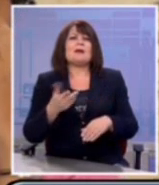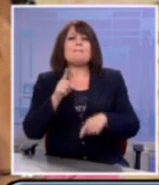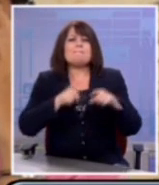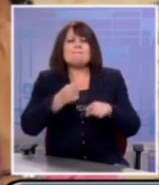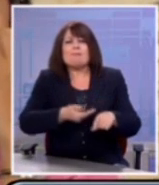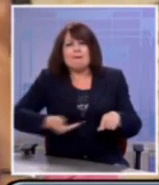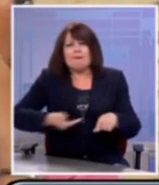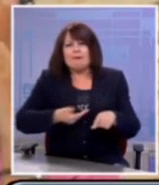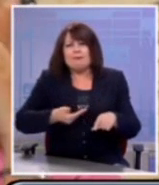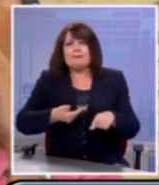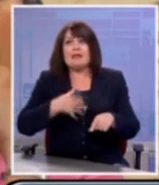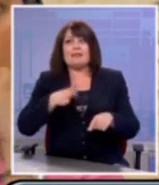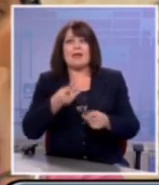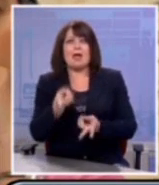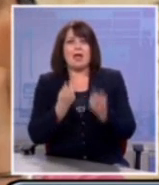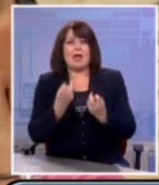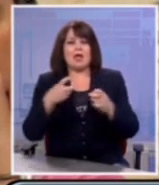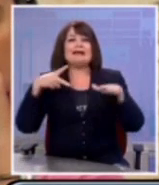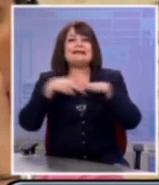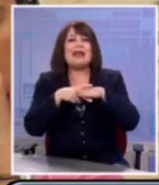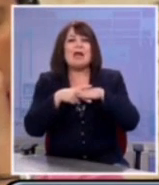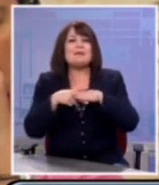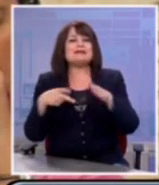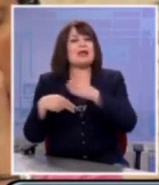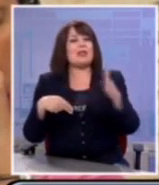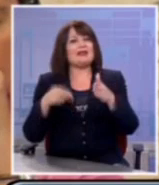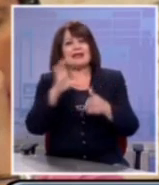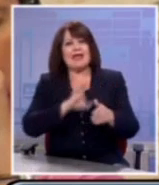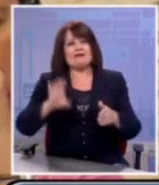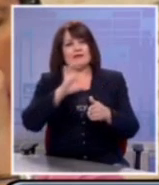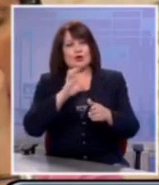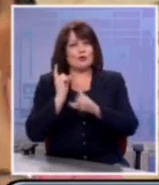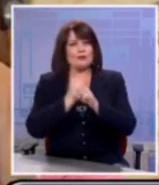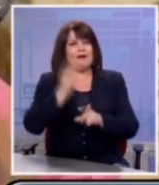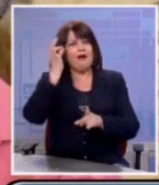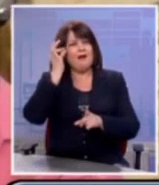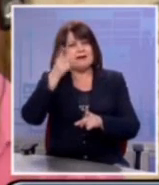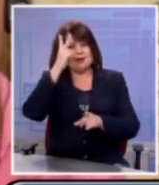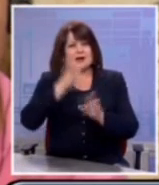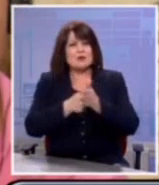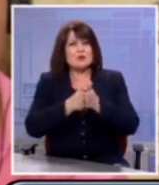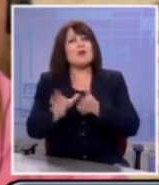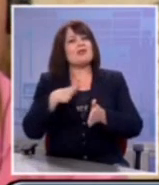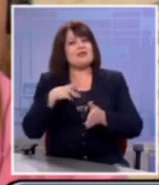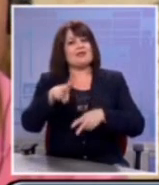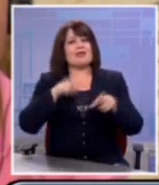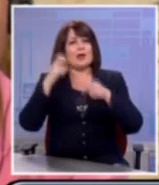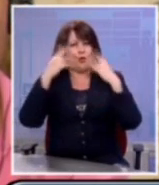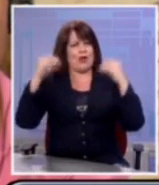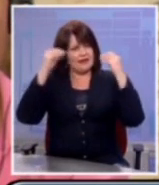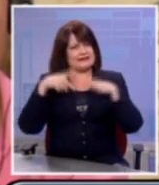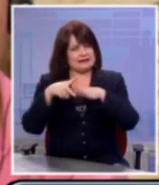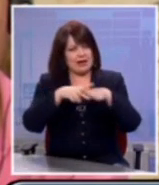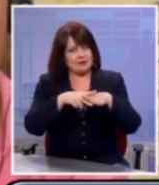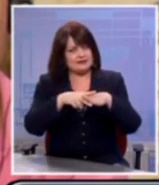κάποιων τραπεζών από την Δυτική Ευρώπη, ιδιαίτερως γαλλικών, γερμανικών και ολλανδικών τραπεζών